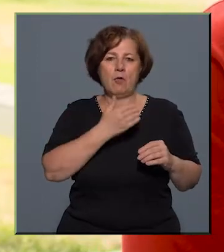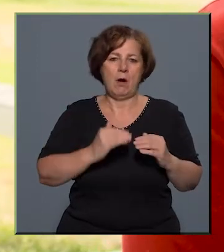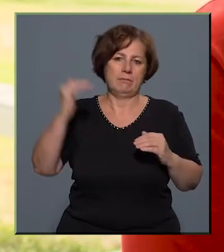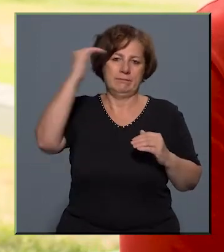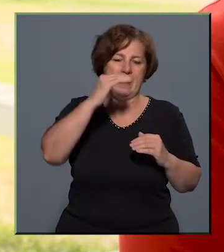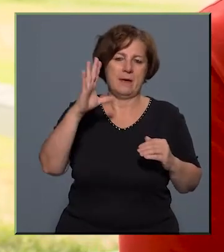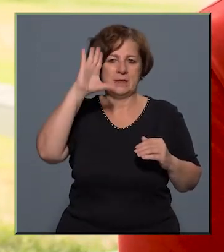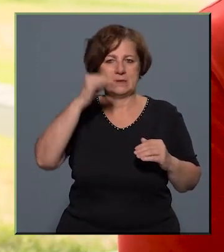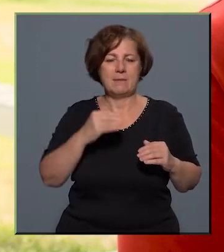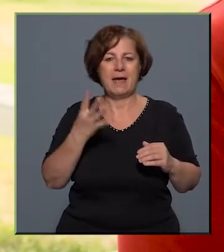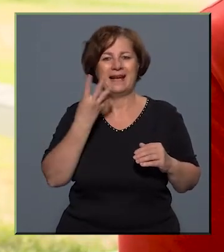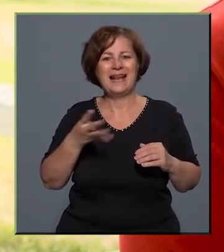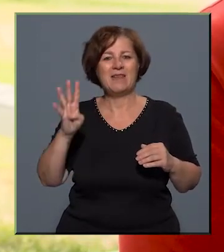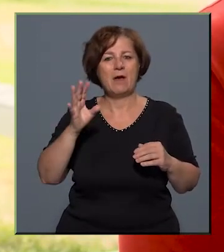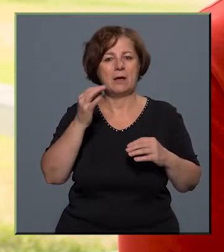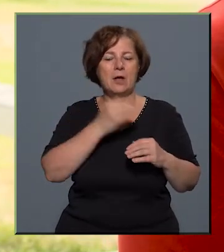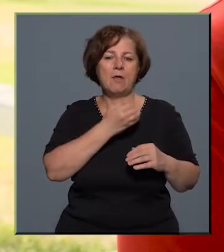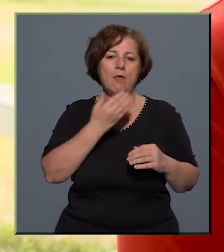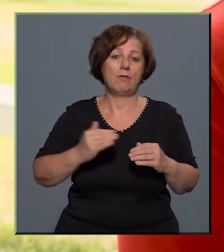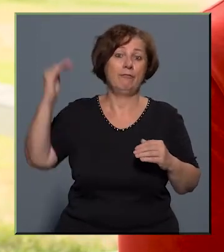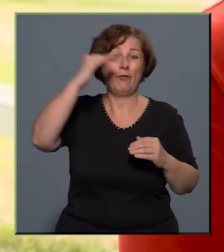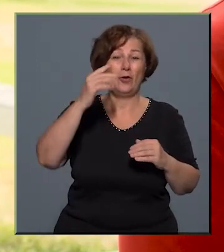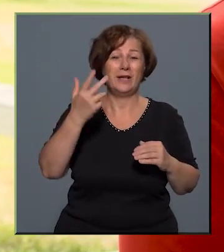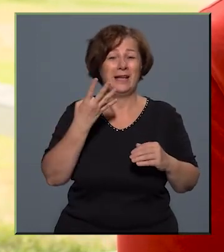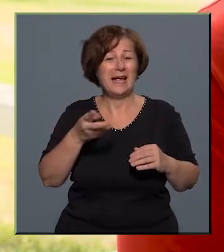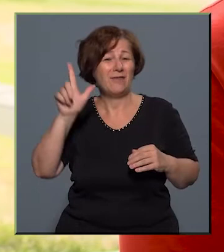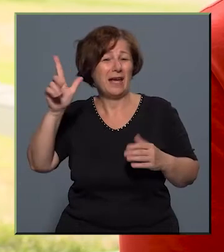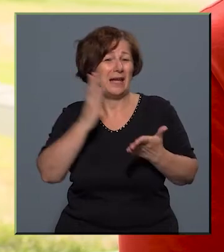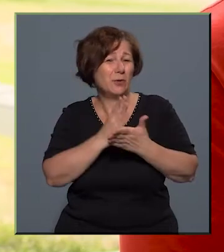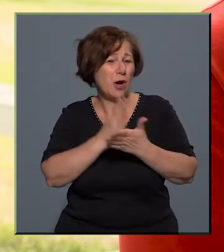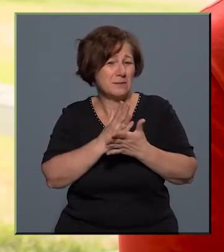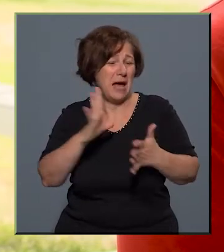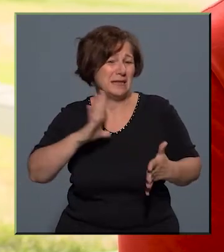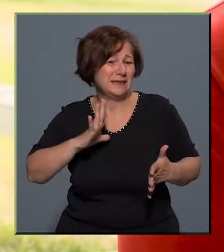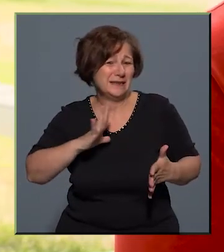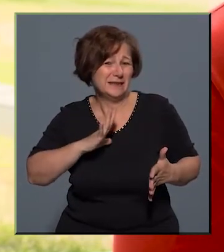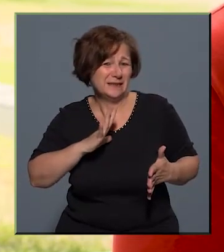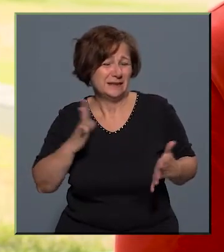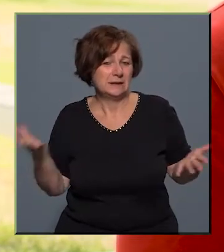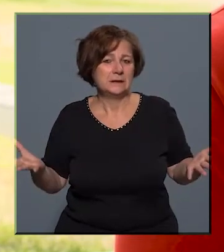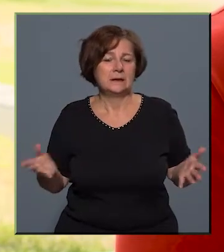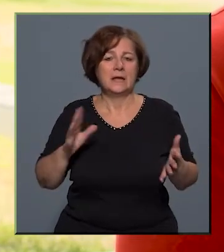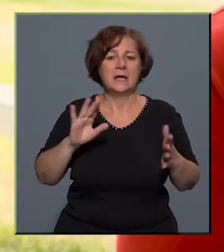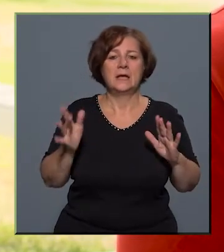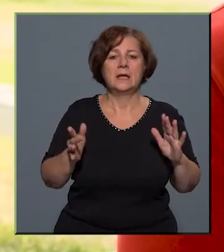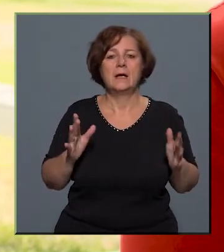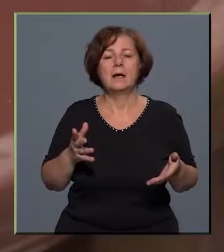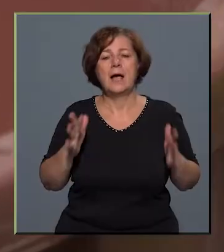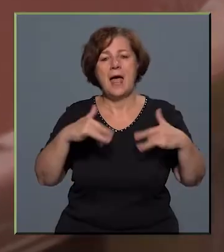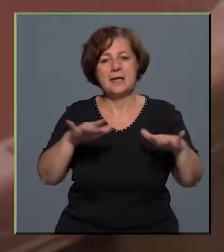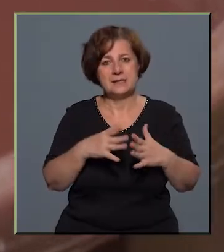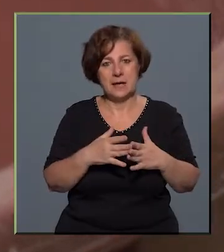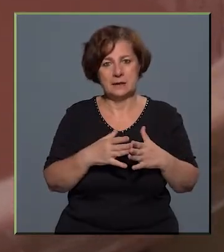emberé. Igazándiból ugye 40 fok fölött kezd ugye probléma, és 42 fölött ugye már egy teljesen kritikus helyzet.